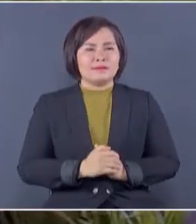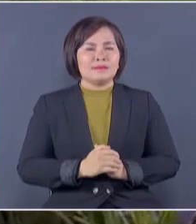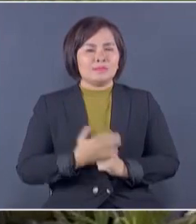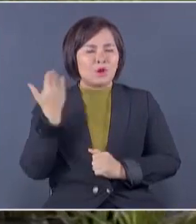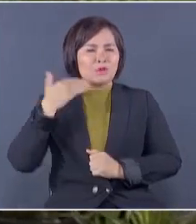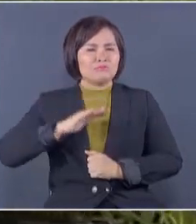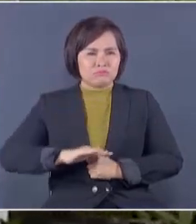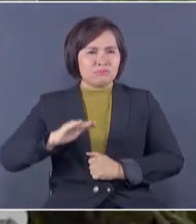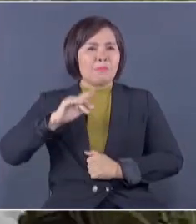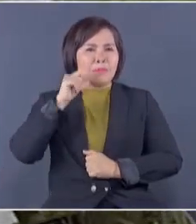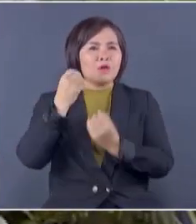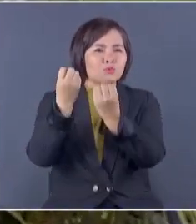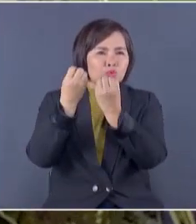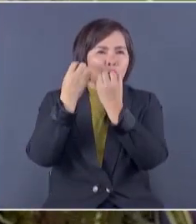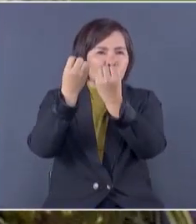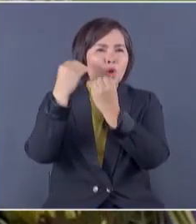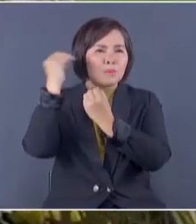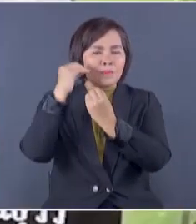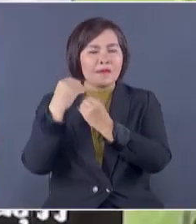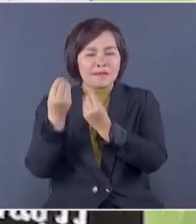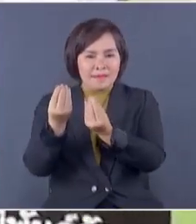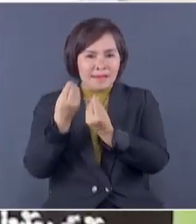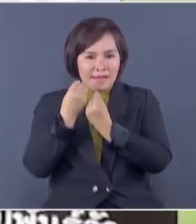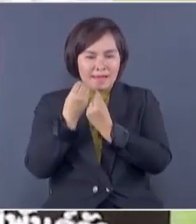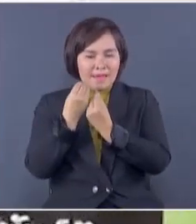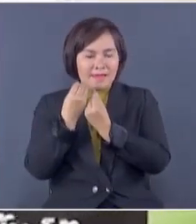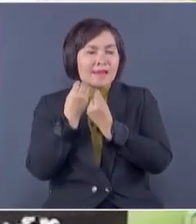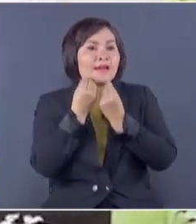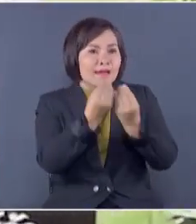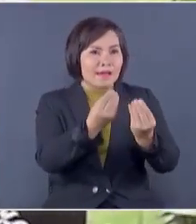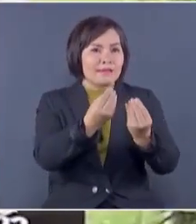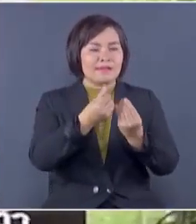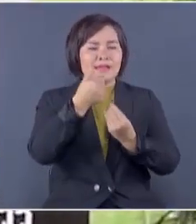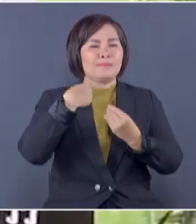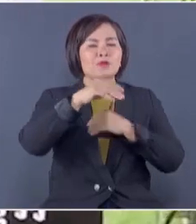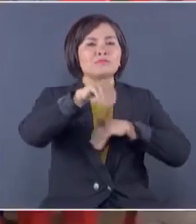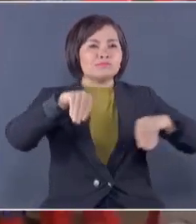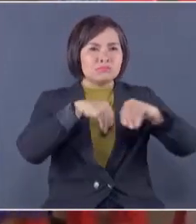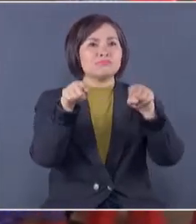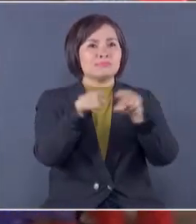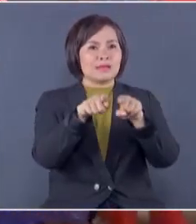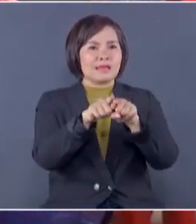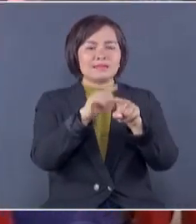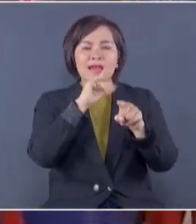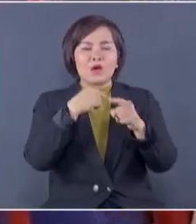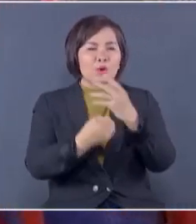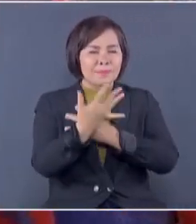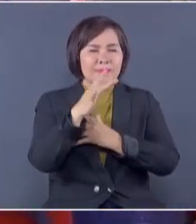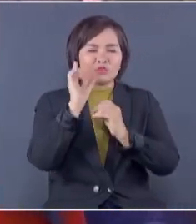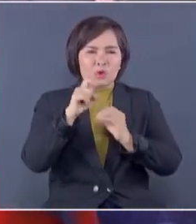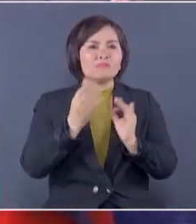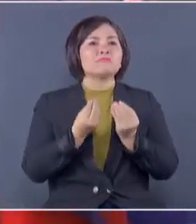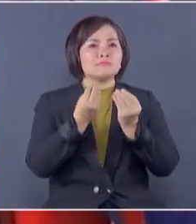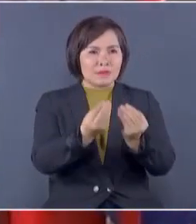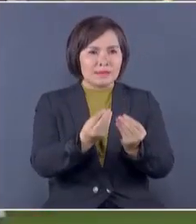งแต่เล็กเลยนะคุณแม่สอนเป็นประจำว่ายิ่งให้ยิ่งได้ลูกโดยเฉพาะการให้กับผู้ด้อยโอกาสนะครับซึ่งจากคำส